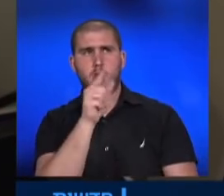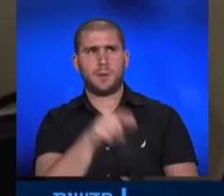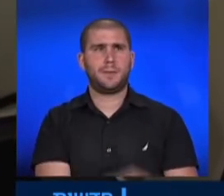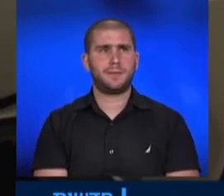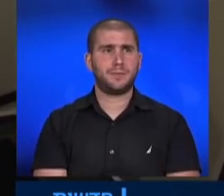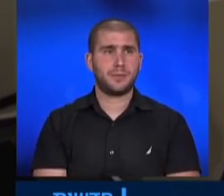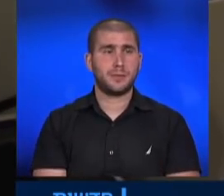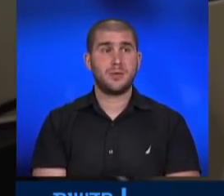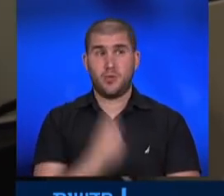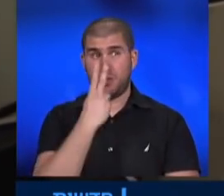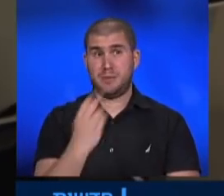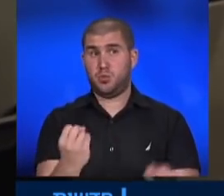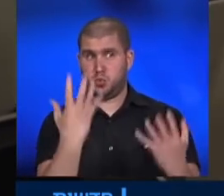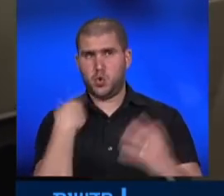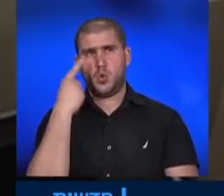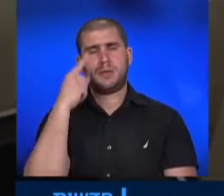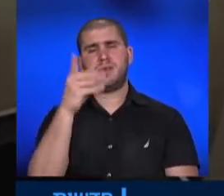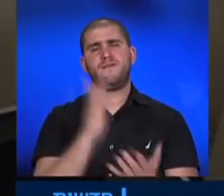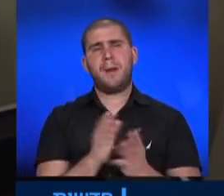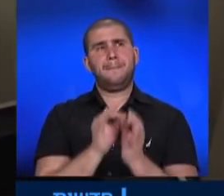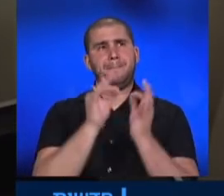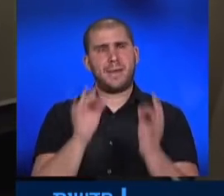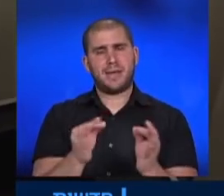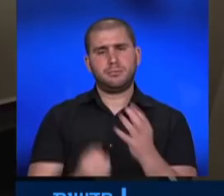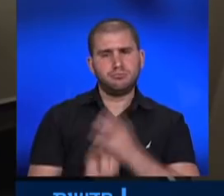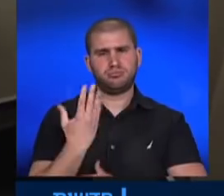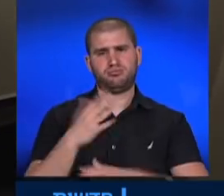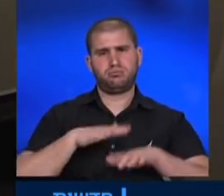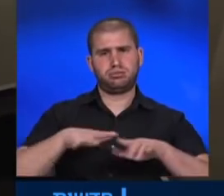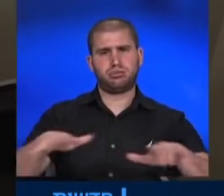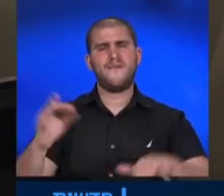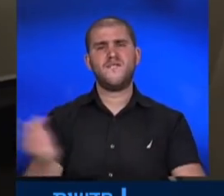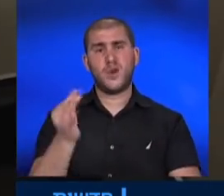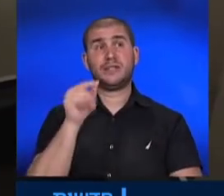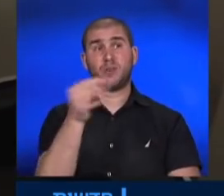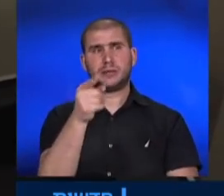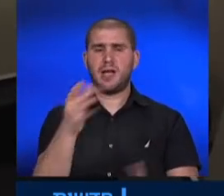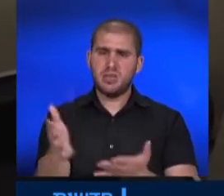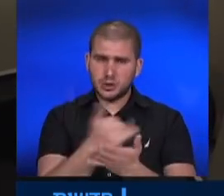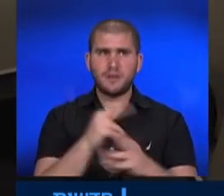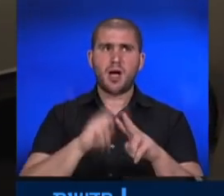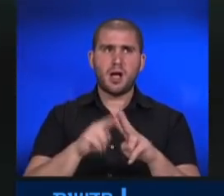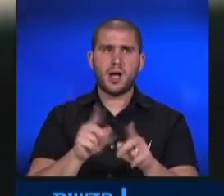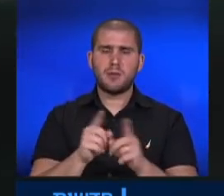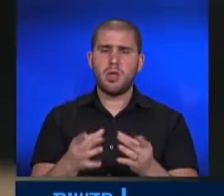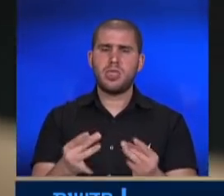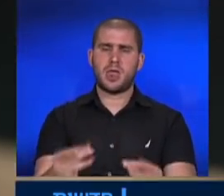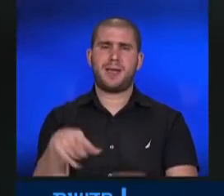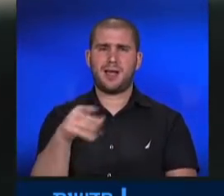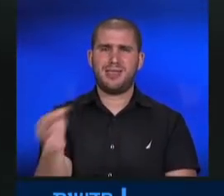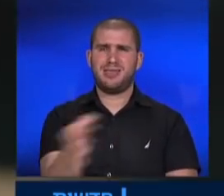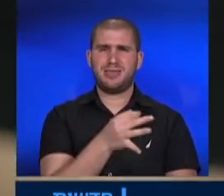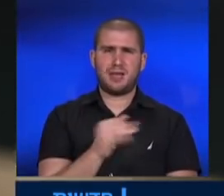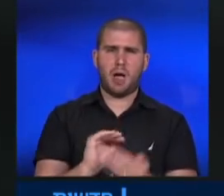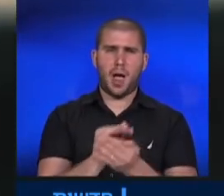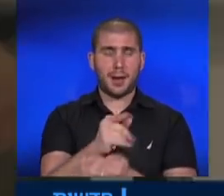כשהם נראים ככה, אז אנחנו יודעים שהם כבר מתחילים לייצר וירוס, ואת הוירוס הזה אנחנו נאסוף, ואיתו אנחנו נדביק תאי עכבר. במעבדה